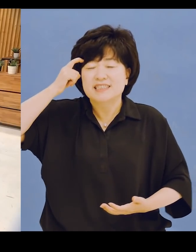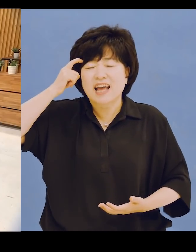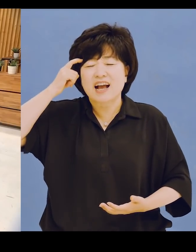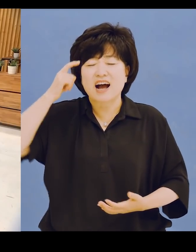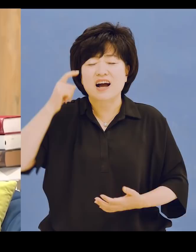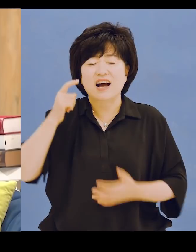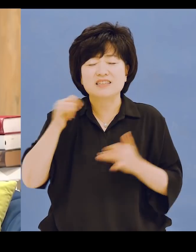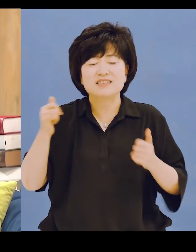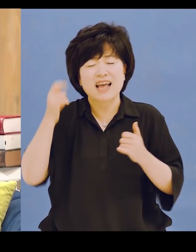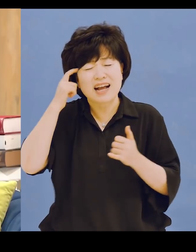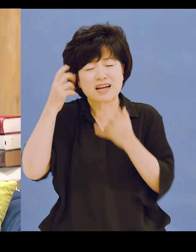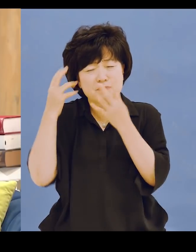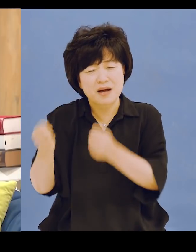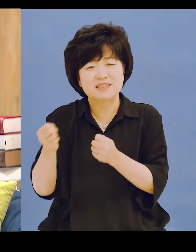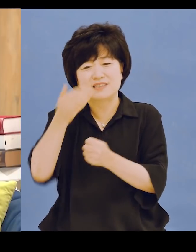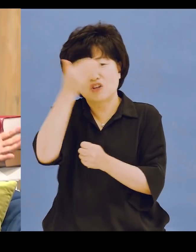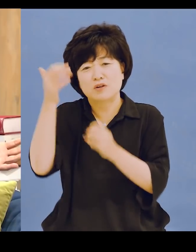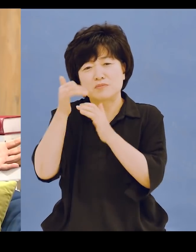바르게 인도할